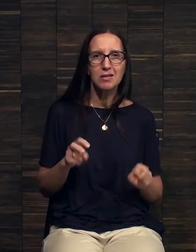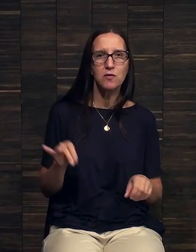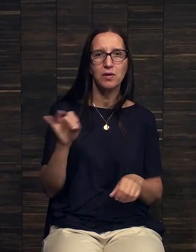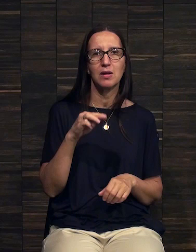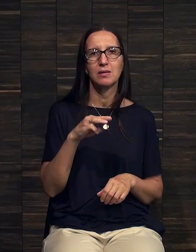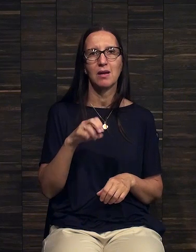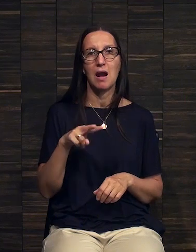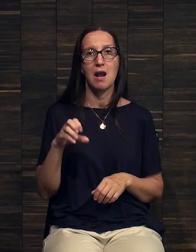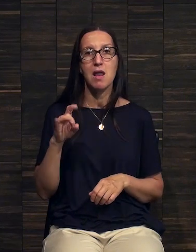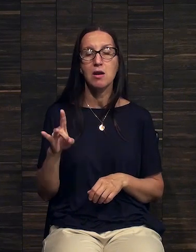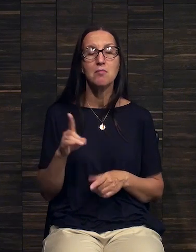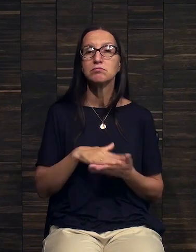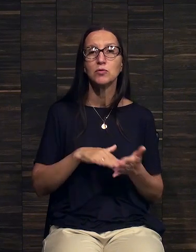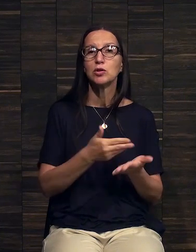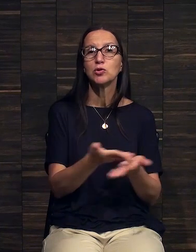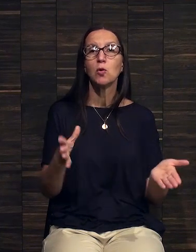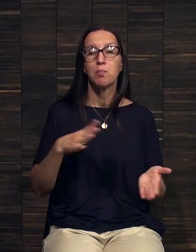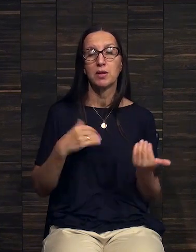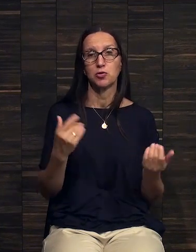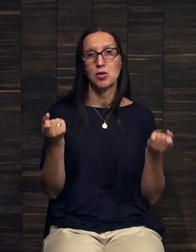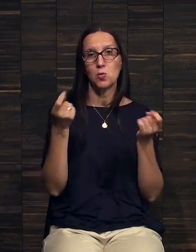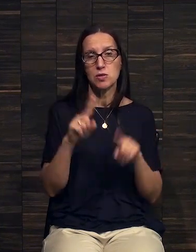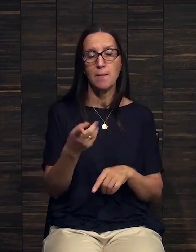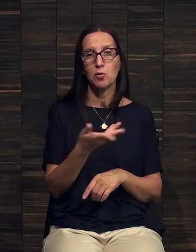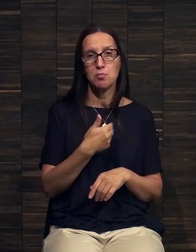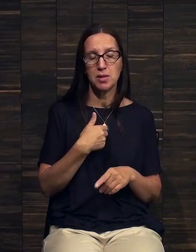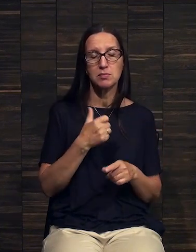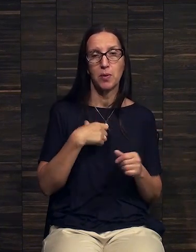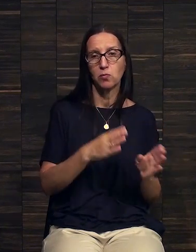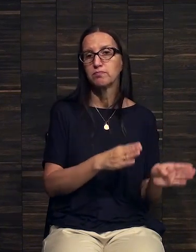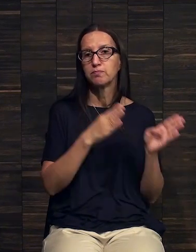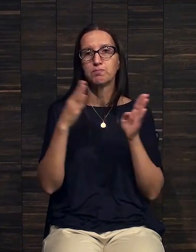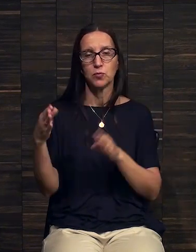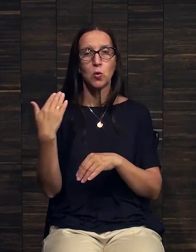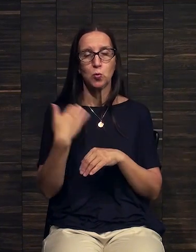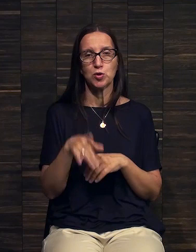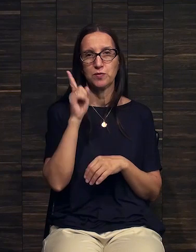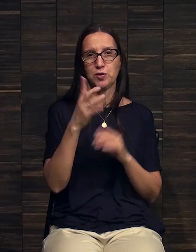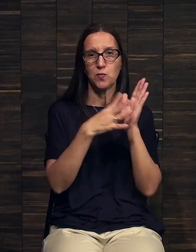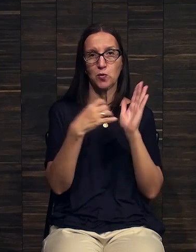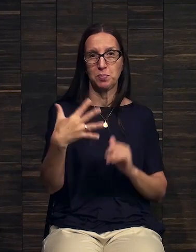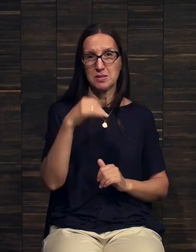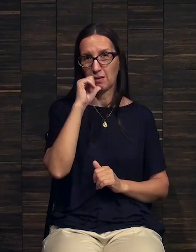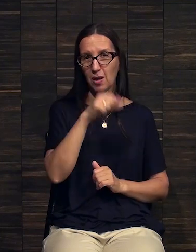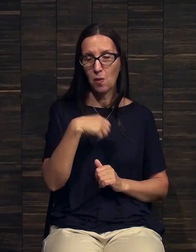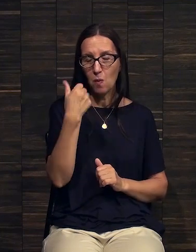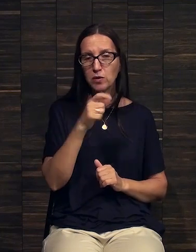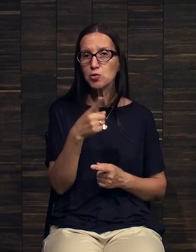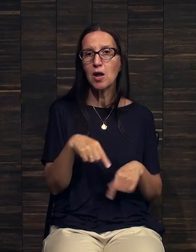and detectives and thrillers. Сейчас мы узнаем, да, потому что мы тихонько перемещаемся в 50-е годы. We are smoothly arriving